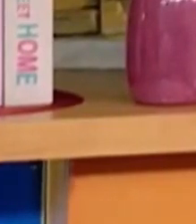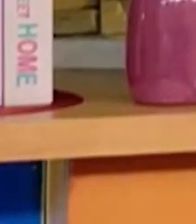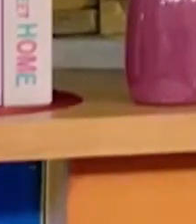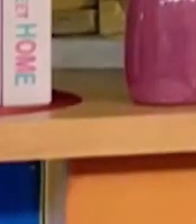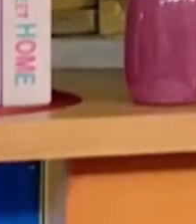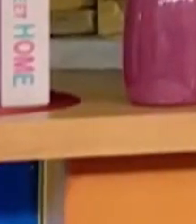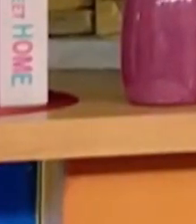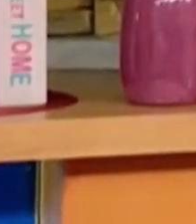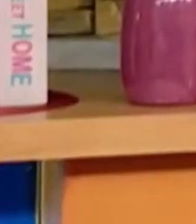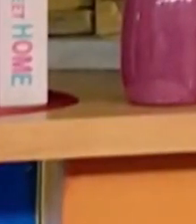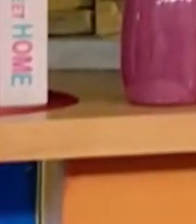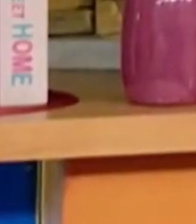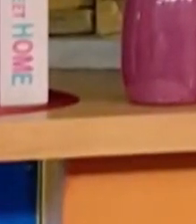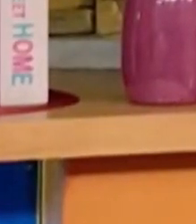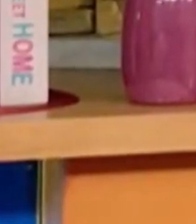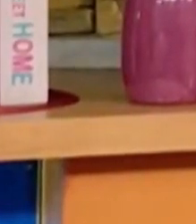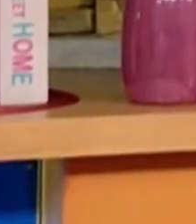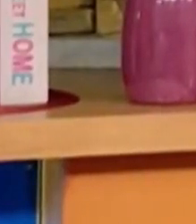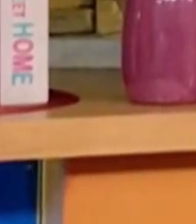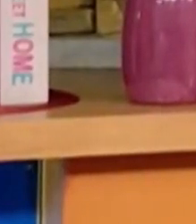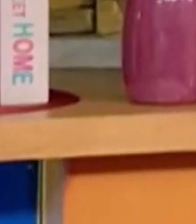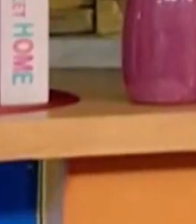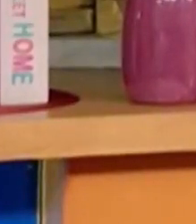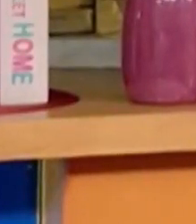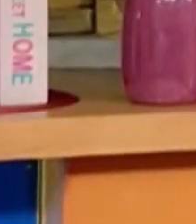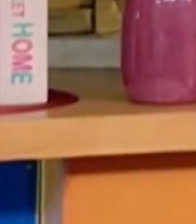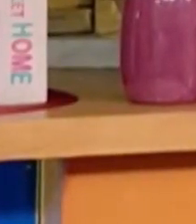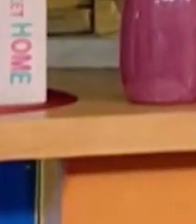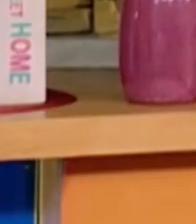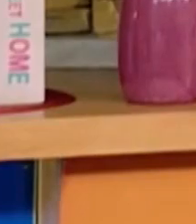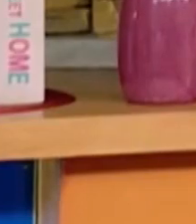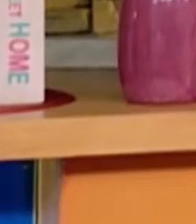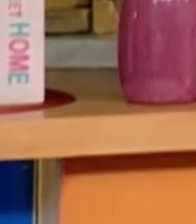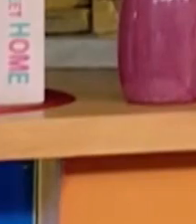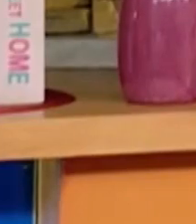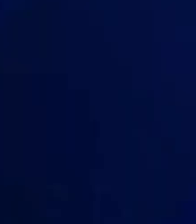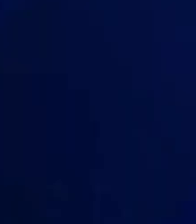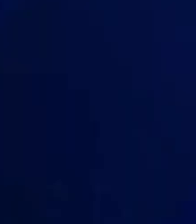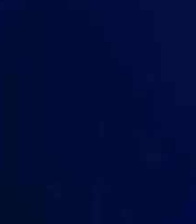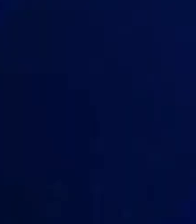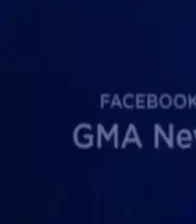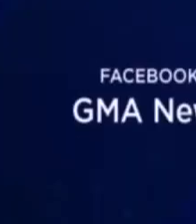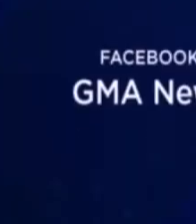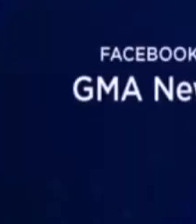sa GMA Pinoy TV at www.gmanews.tv.